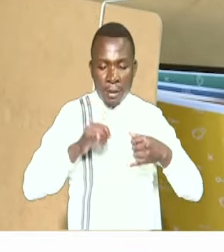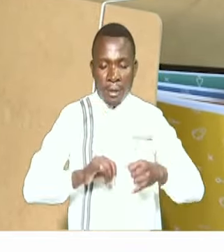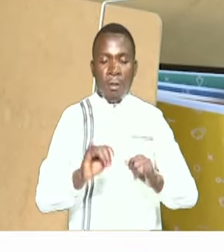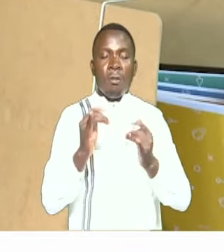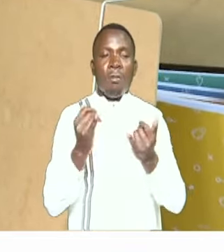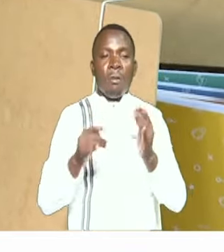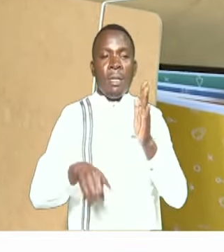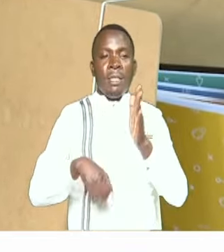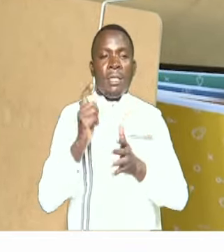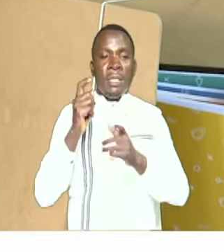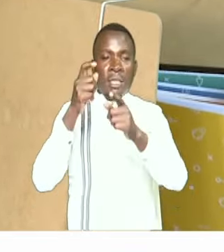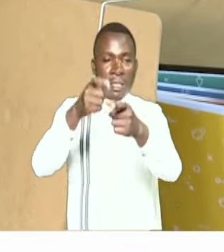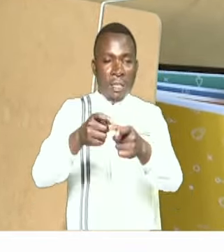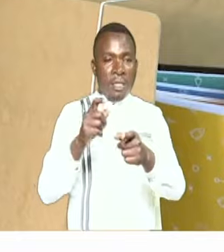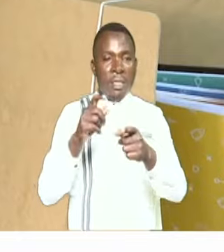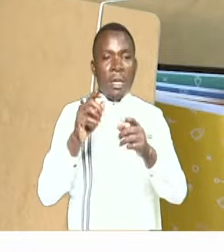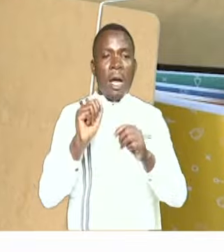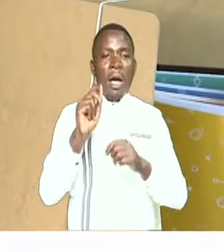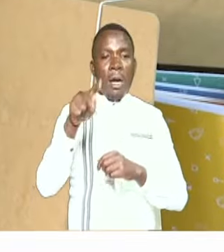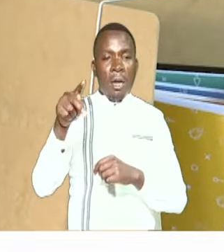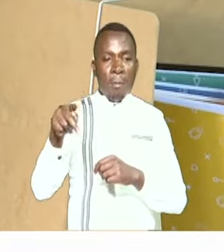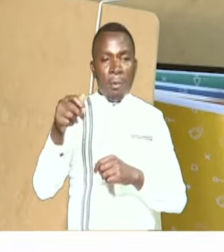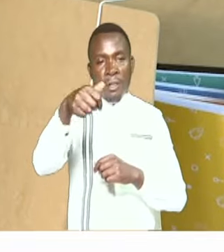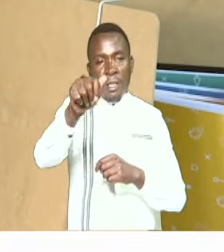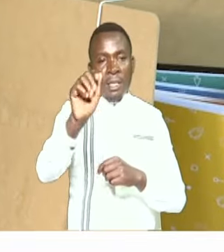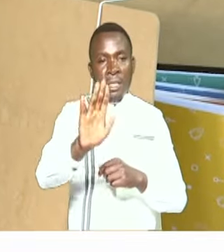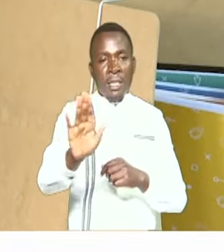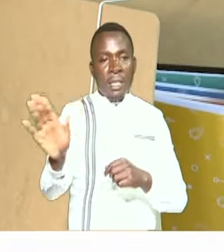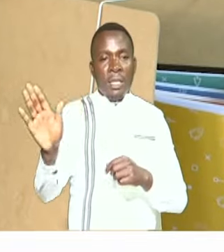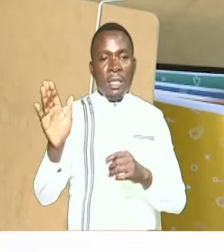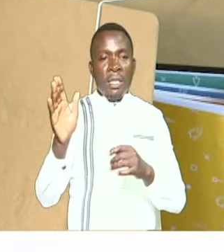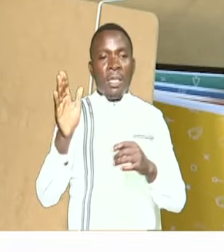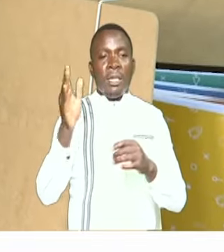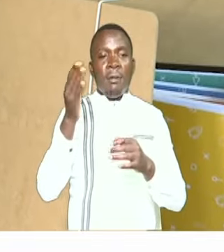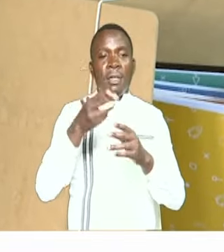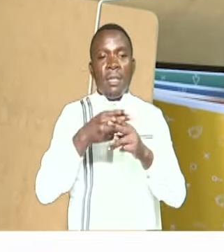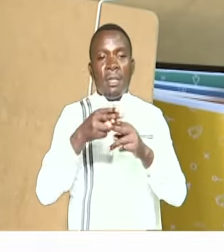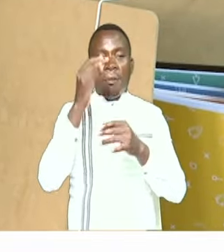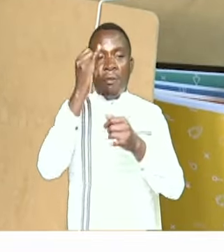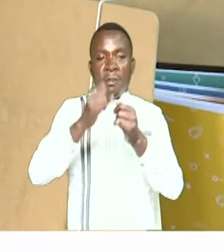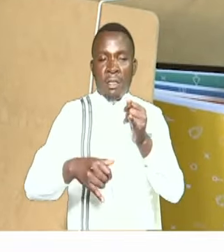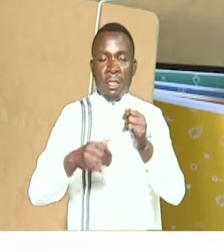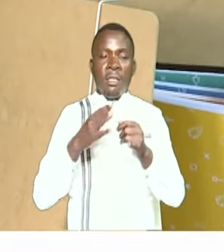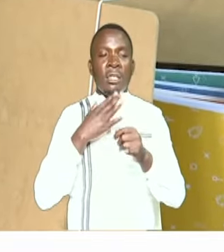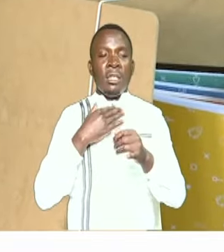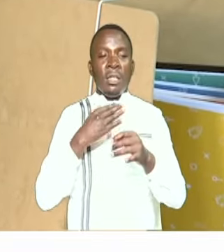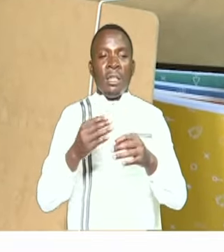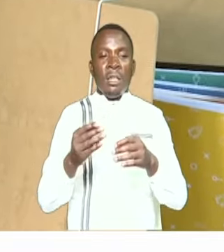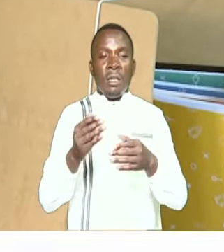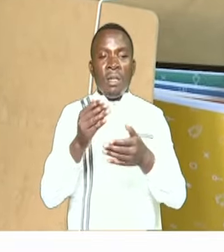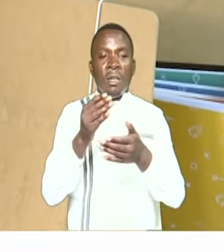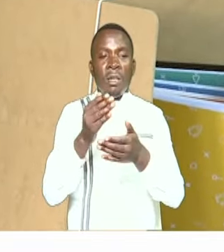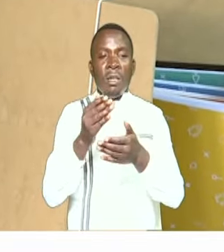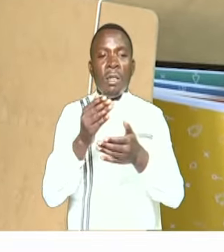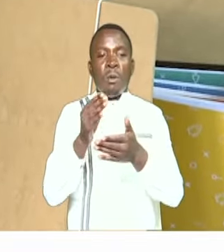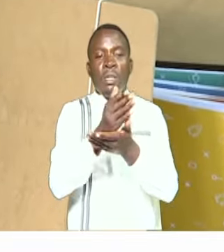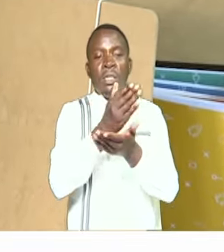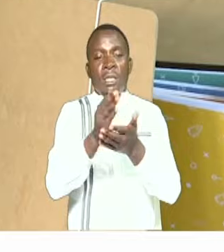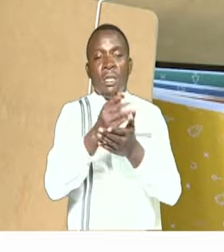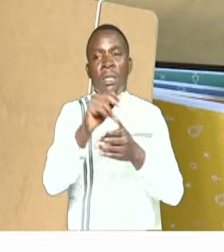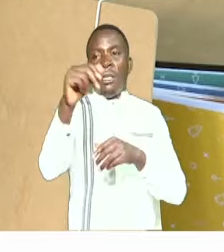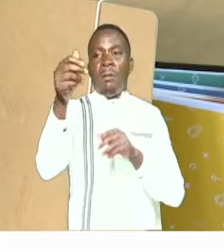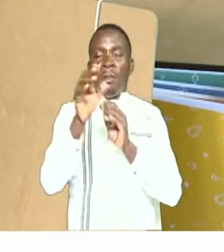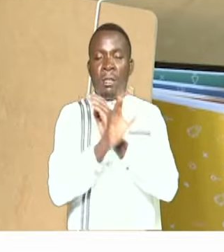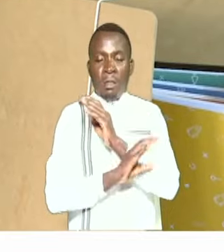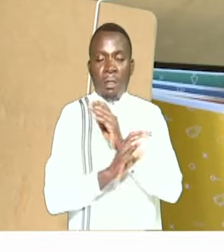igihembo ndetse application yiwe ikaba igeze kure akaba ashaka no kwigeza mu bindi bihugu reka rero